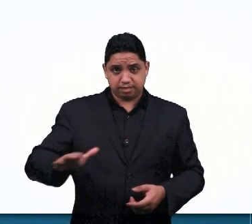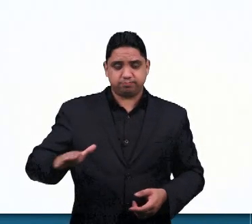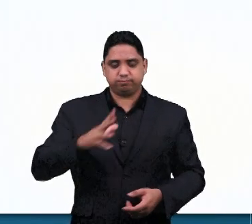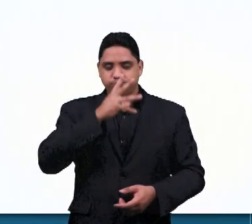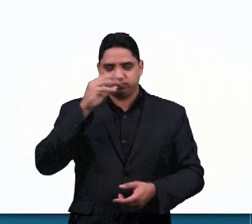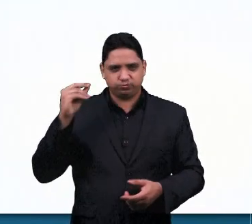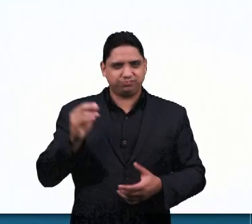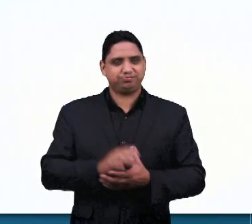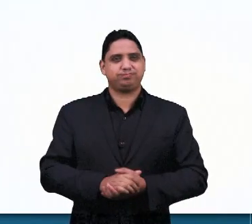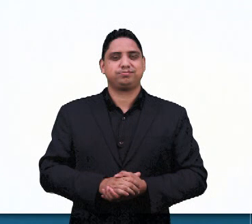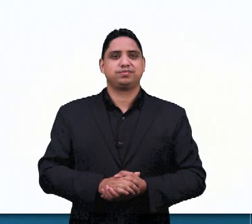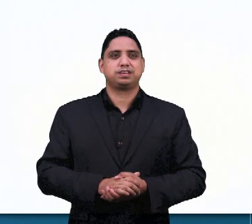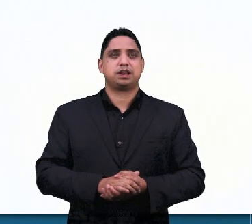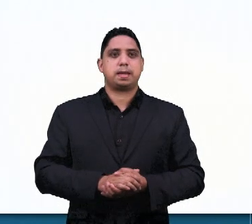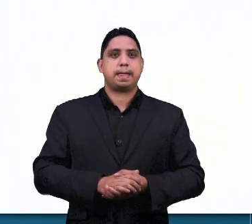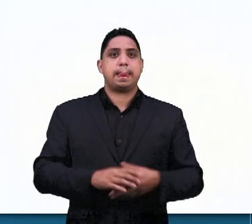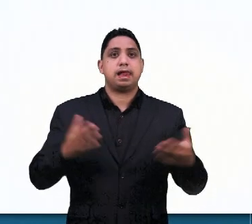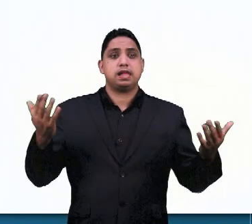à la prochaine question